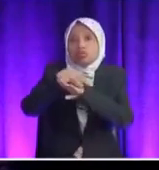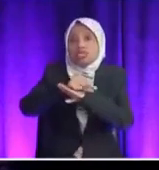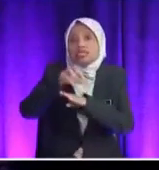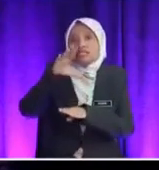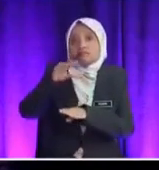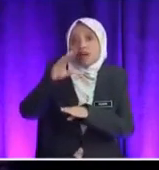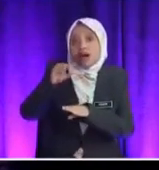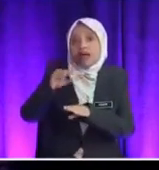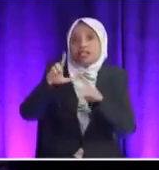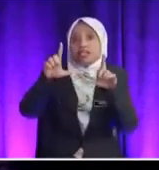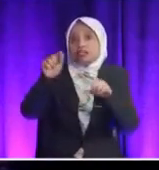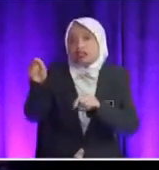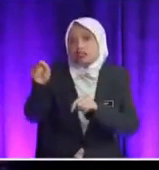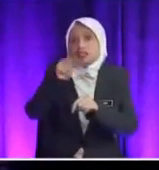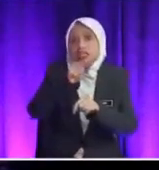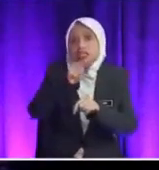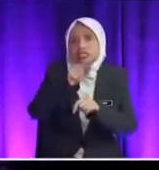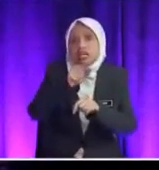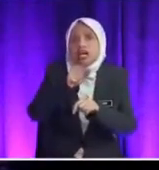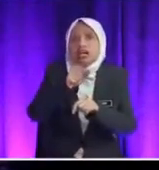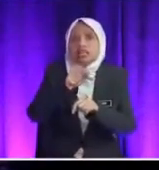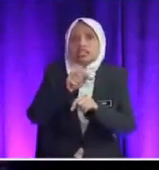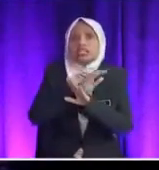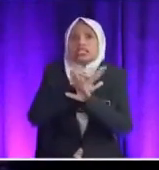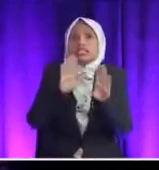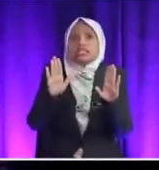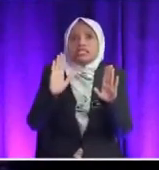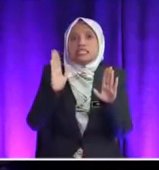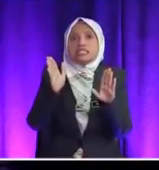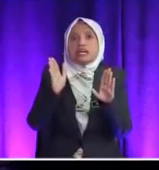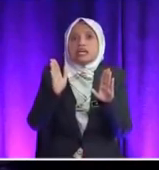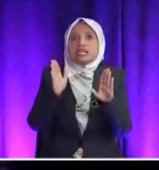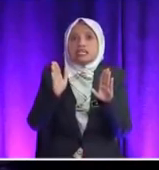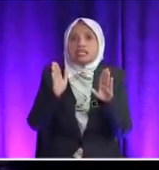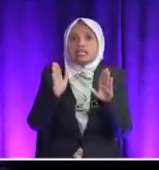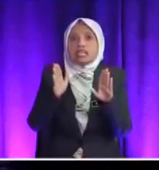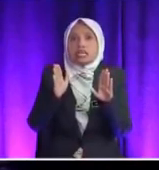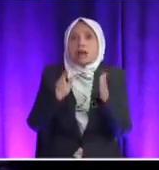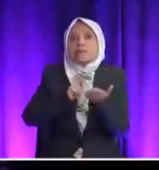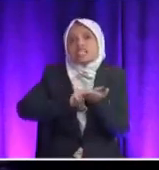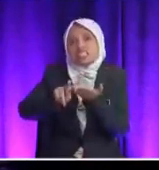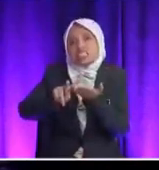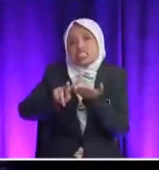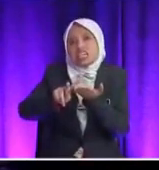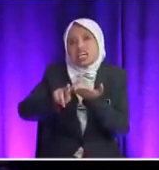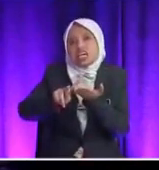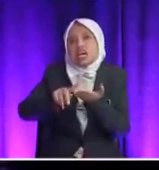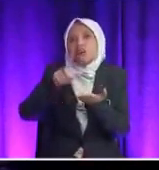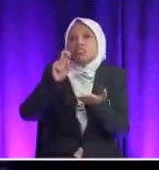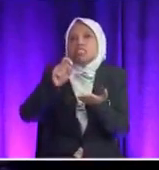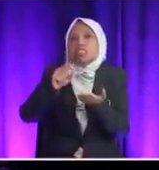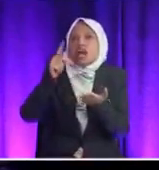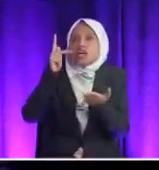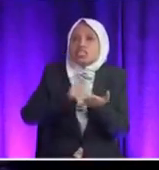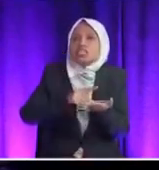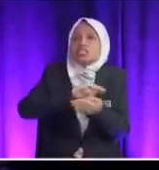sini Hai ah sini jadi Lex Ini dia tak akan ampuh ah kemas mukena pembuka aja